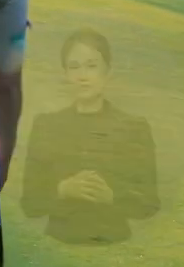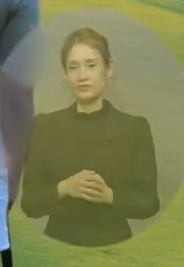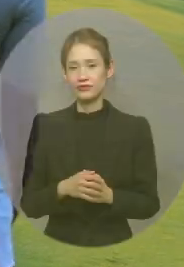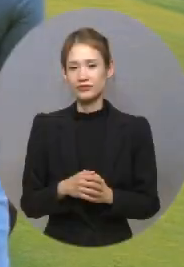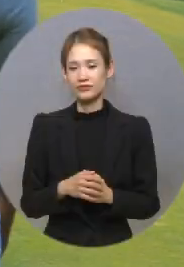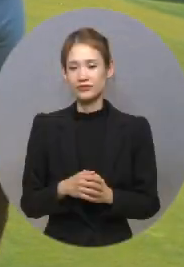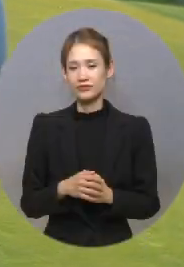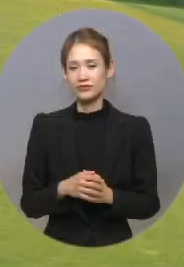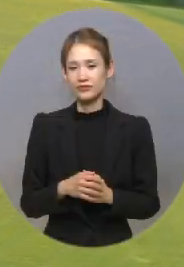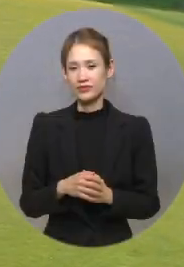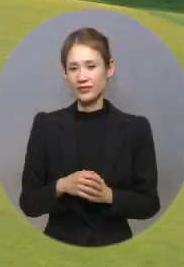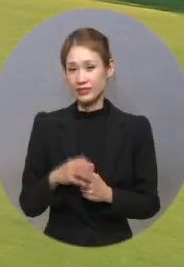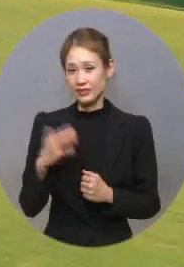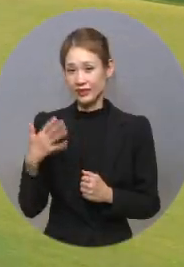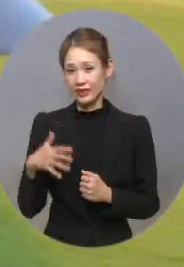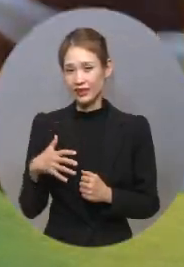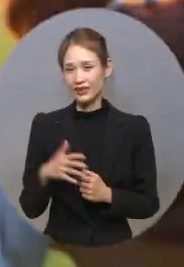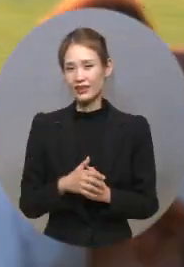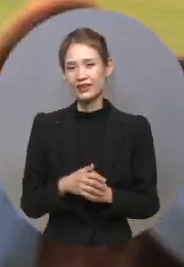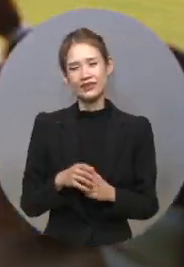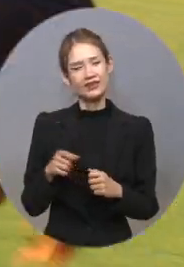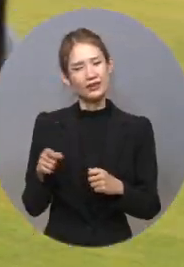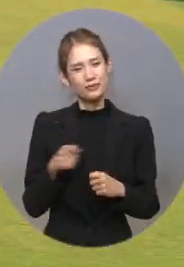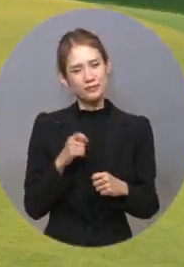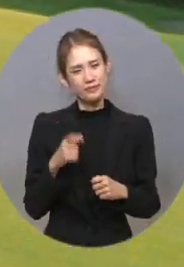세냐? 오! 아. 우와.